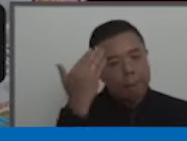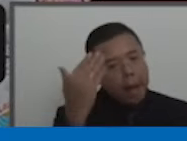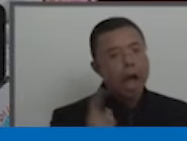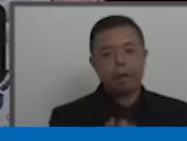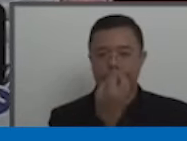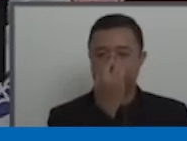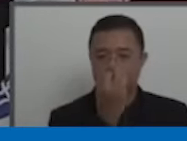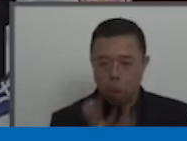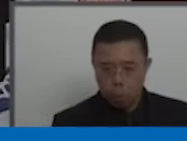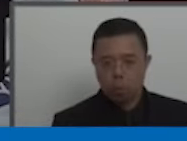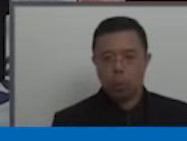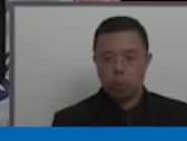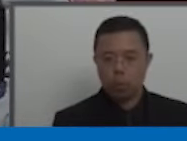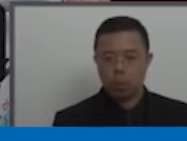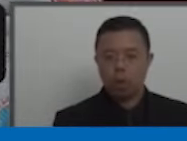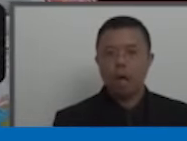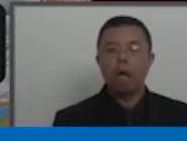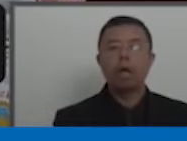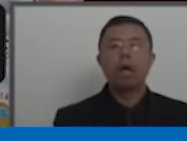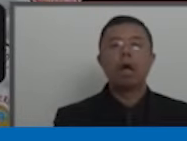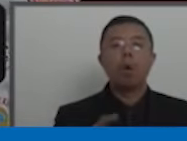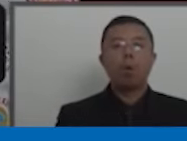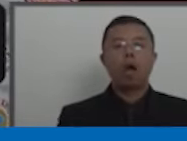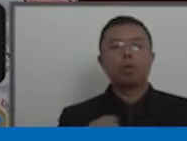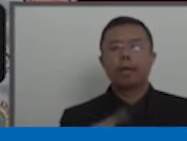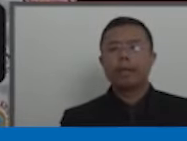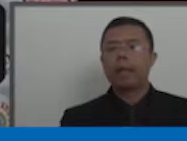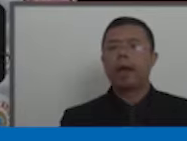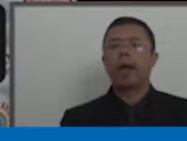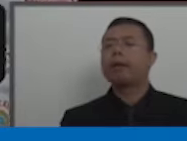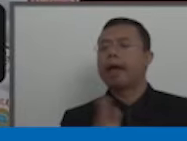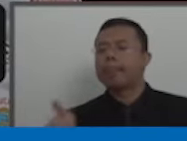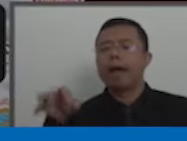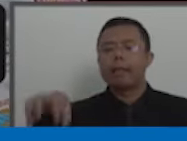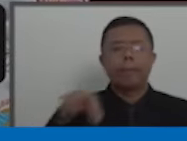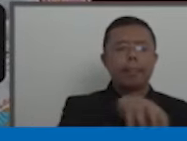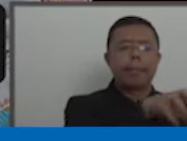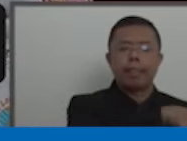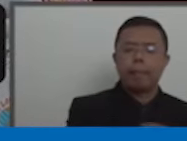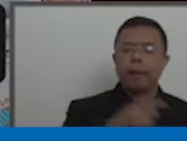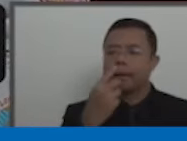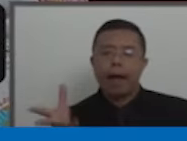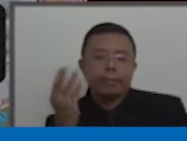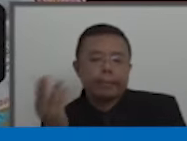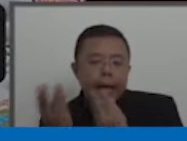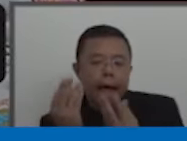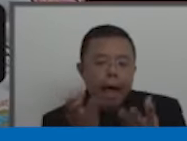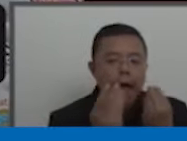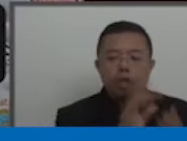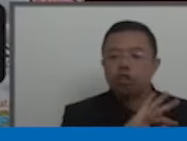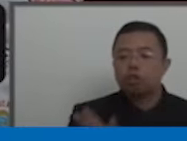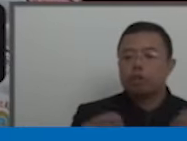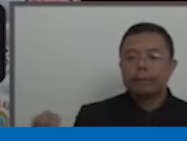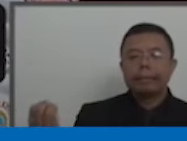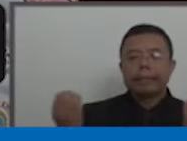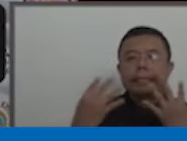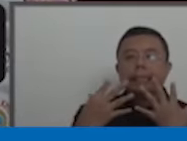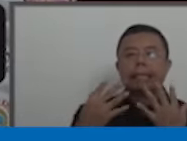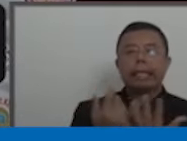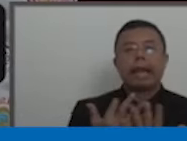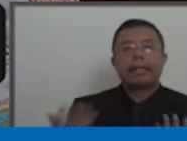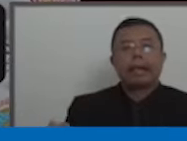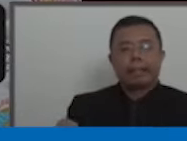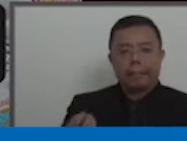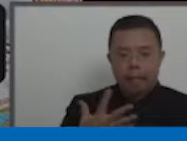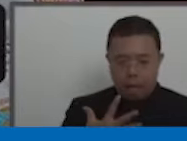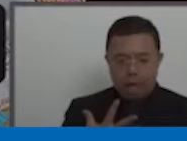saya sampaikan selama kita berkeliling kita mendengarkan baik-baik apa yang rakyat